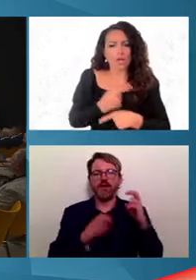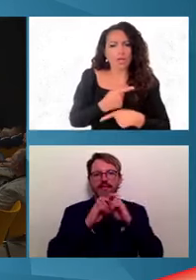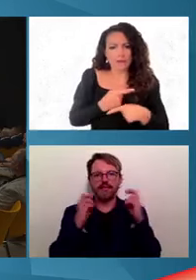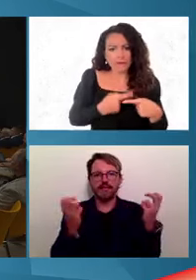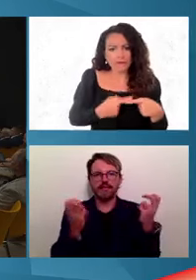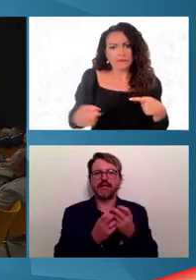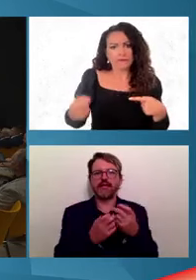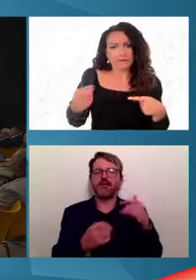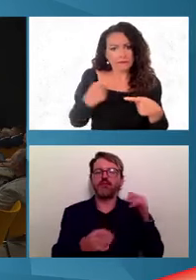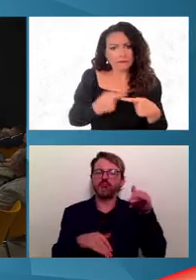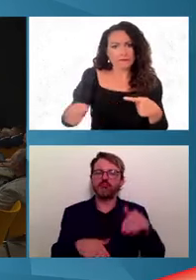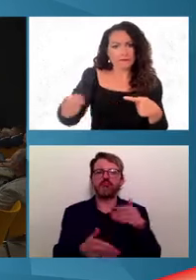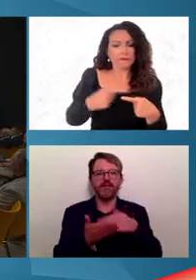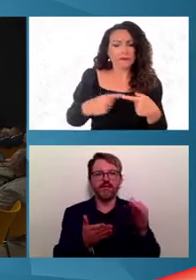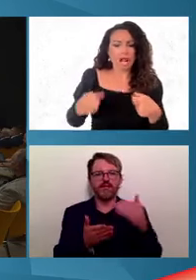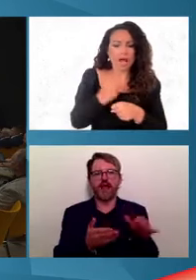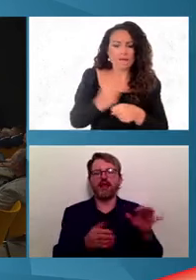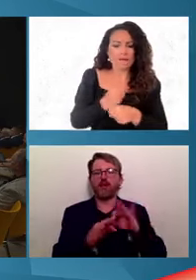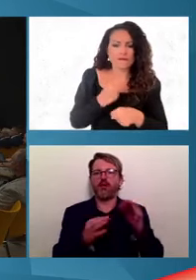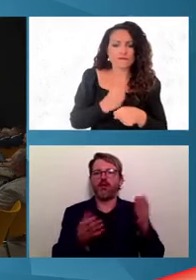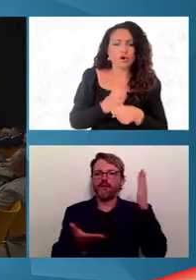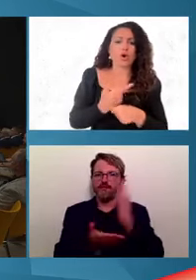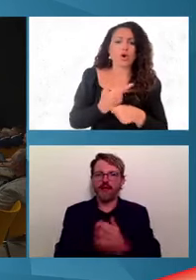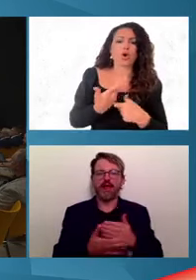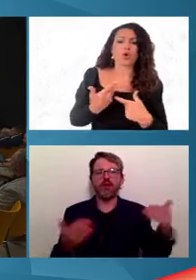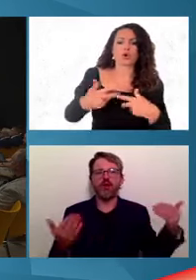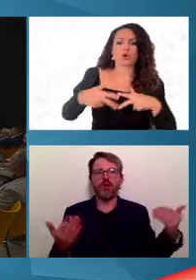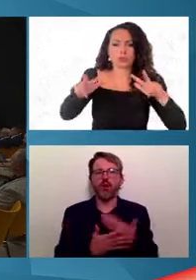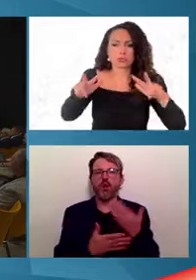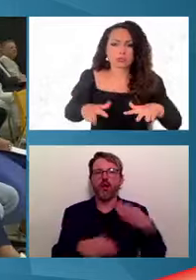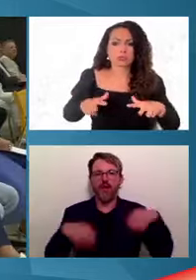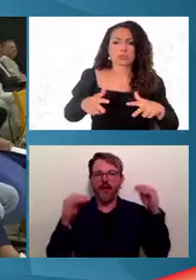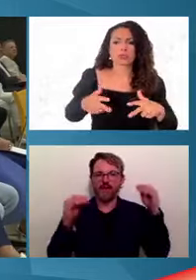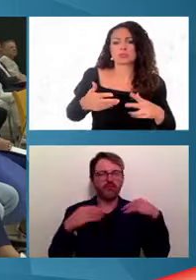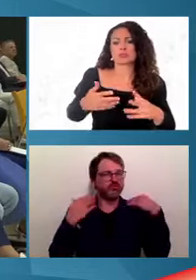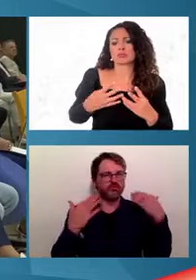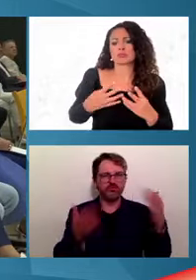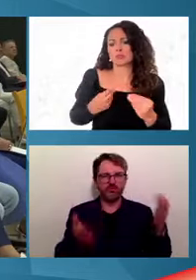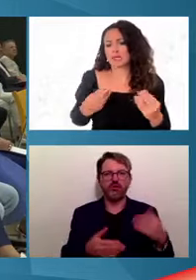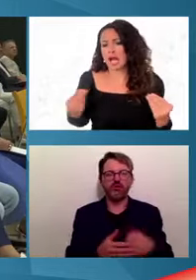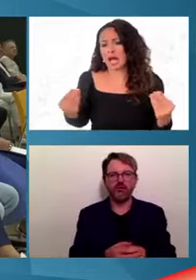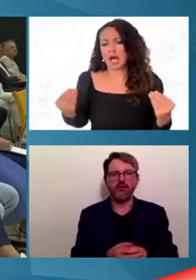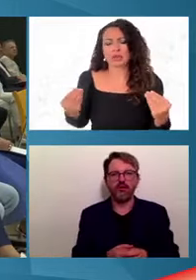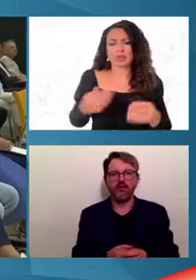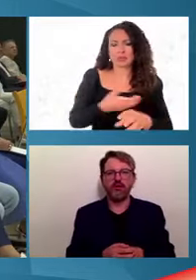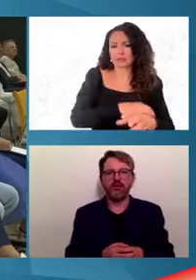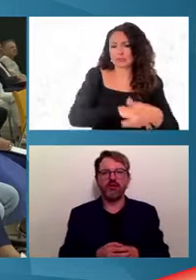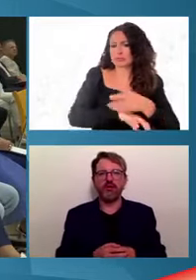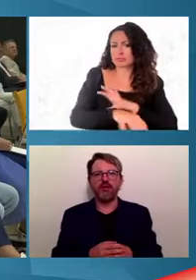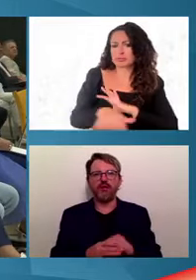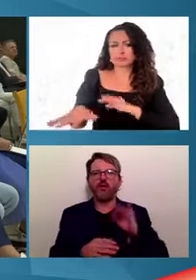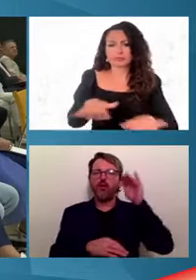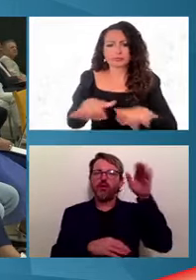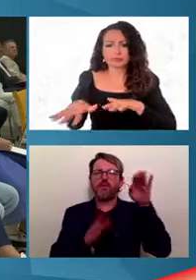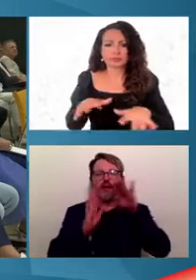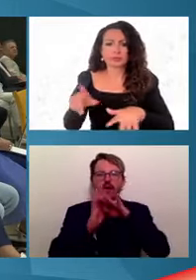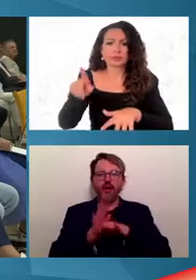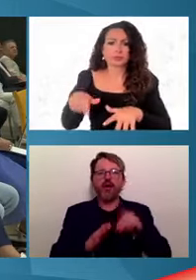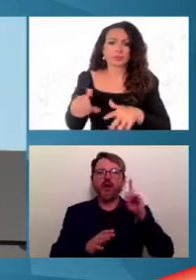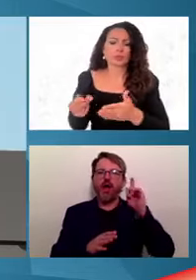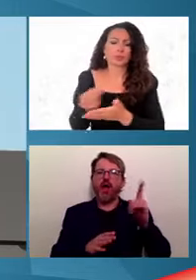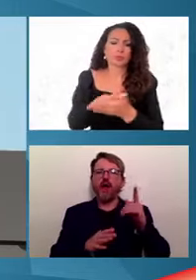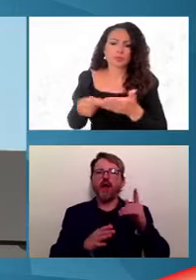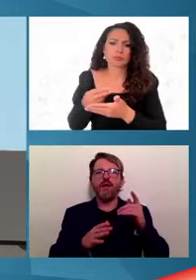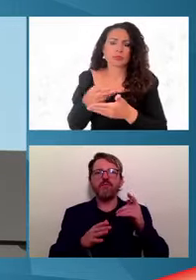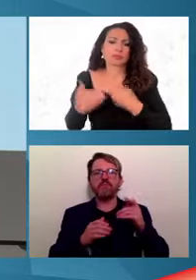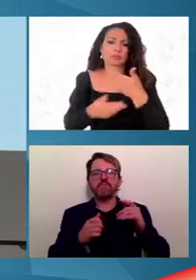Dinge weiterbringen, fertigstellen, neue anfangen. Das gehört sich so. übergeordnet. Die Finanzverhandlungen haben wir gut über die Bühne